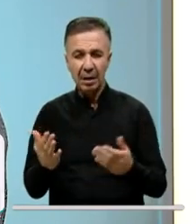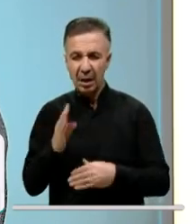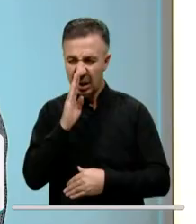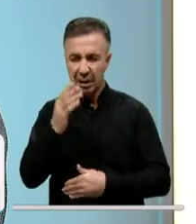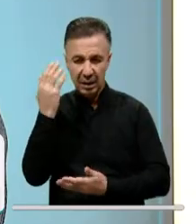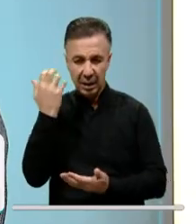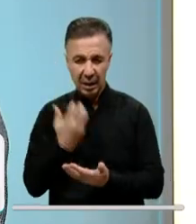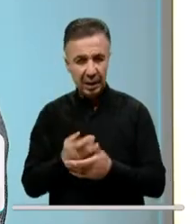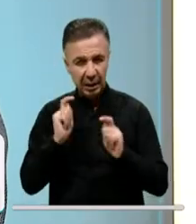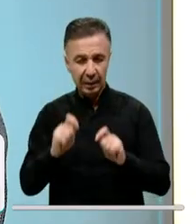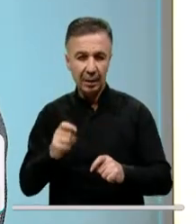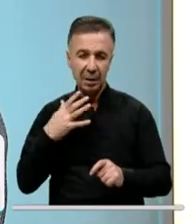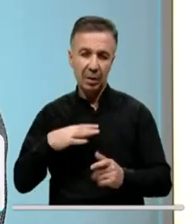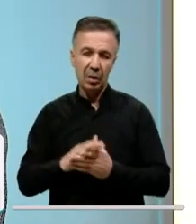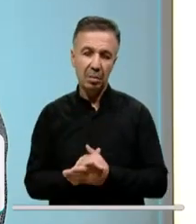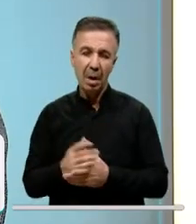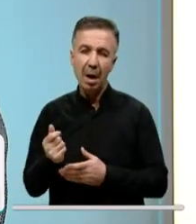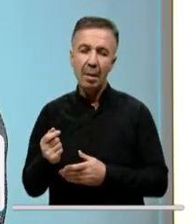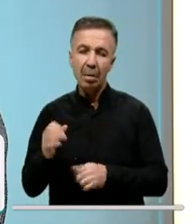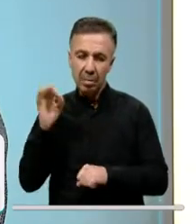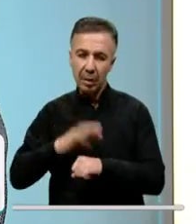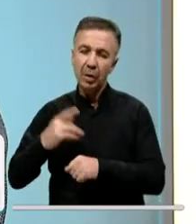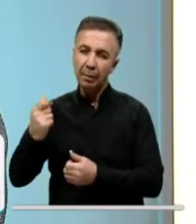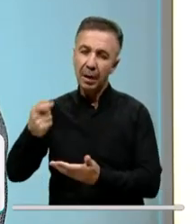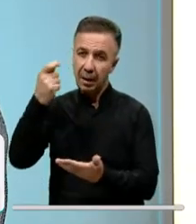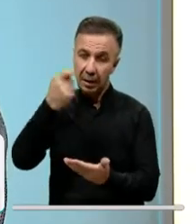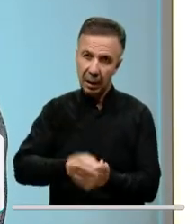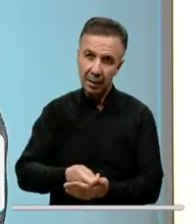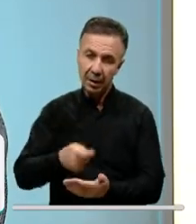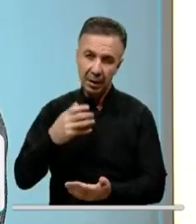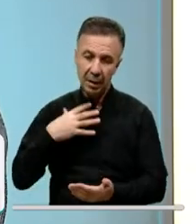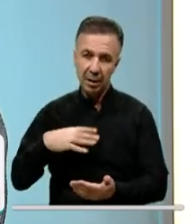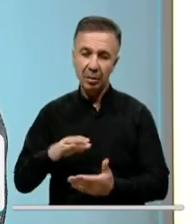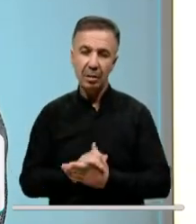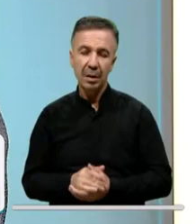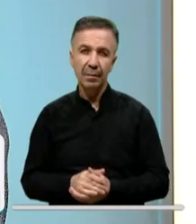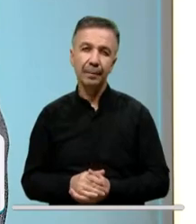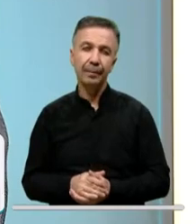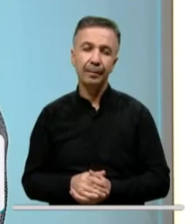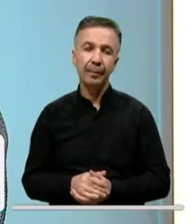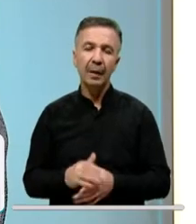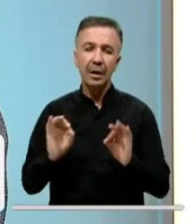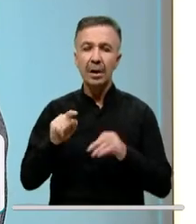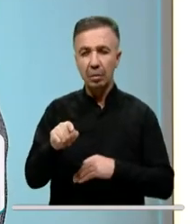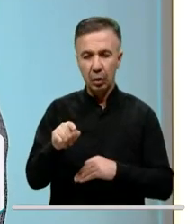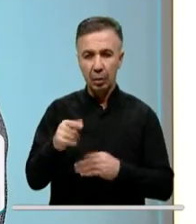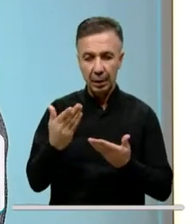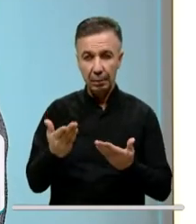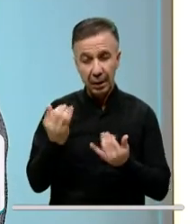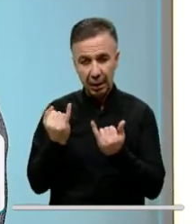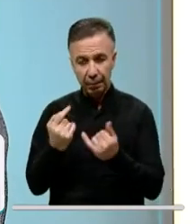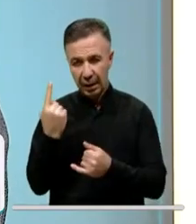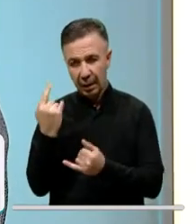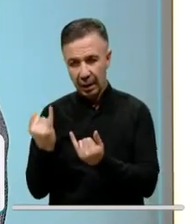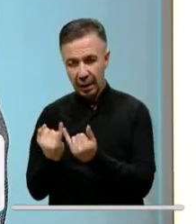söylüyor. Evet. Yani hemen paralarını yatırmalarını söylüyor ki durum netleşsin diye. Şimdi bu durumda bir